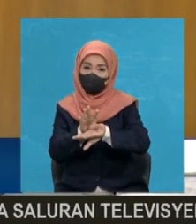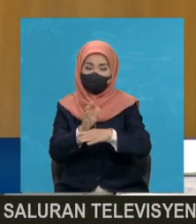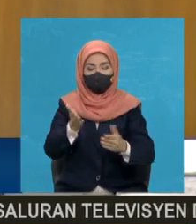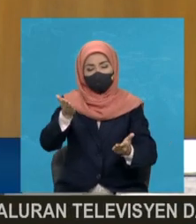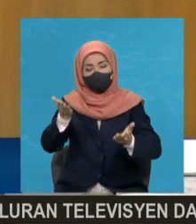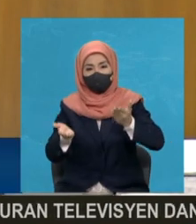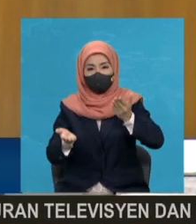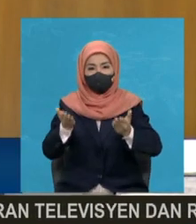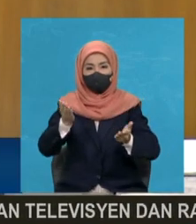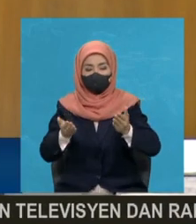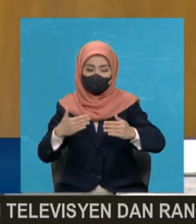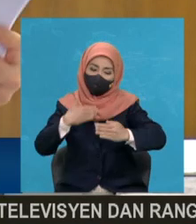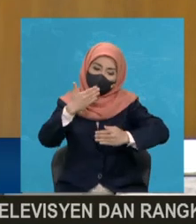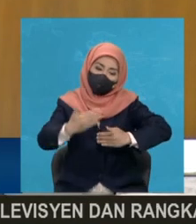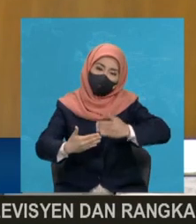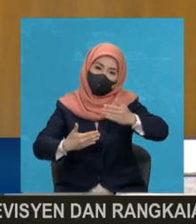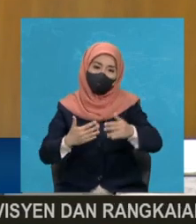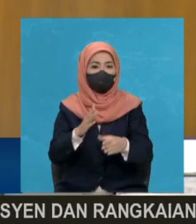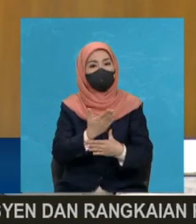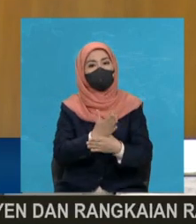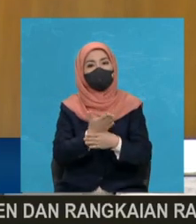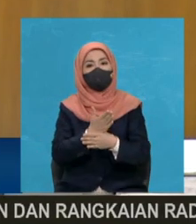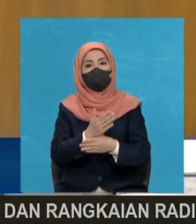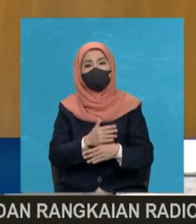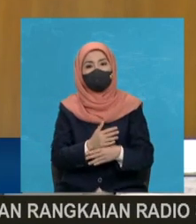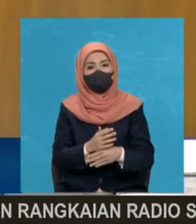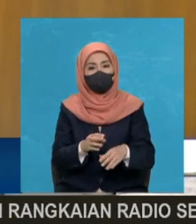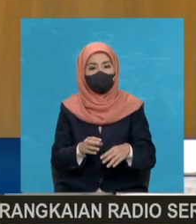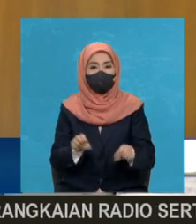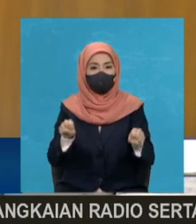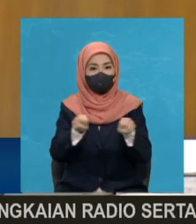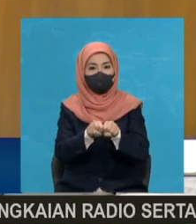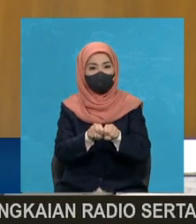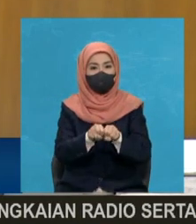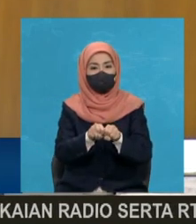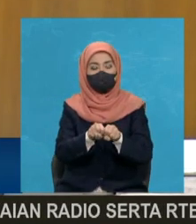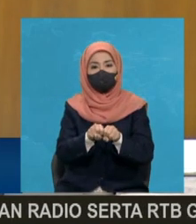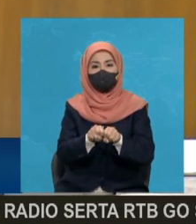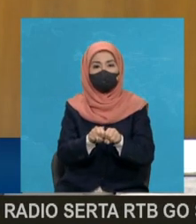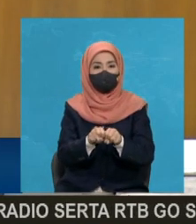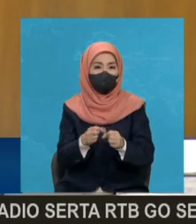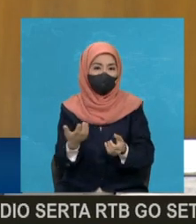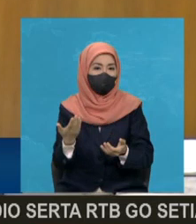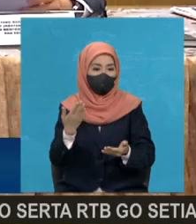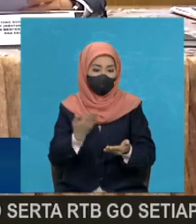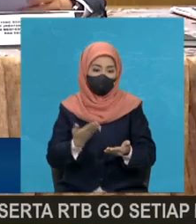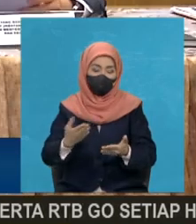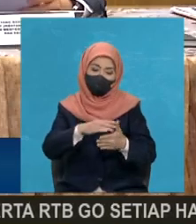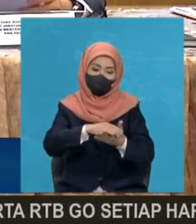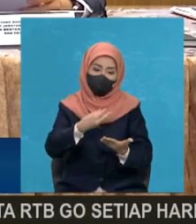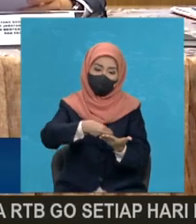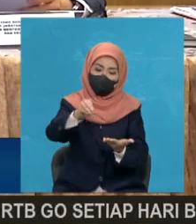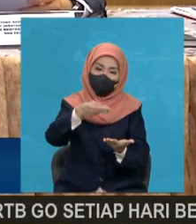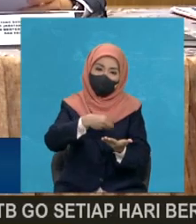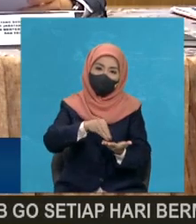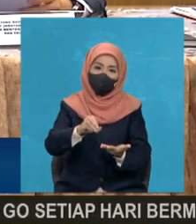mempertimbangkan langkah-langkah sementara seperti pencatuan pembelian barang